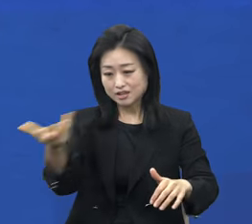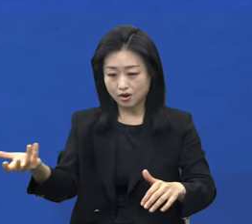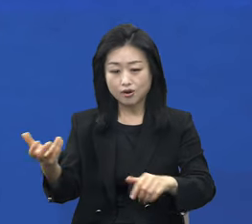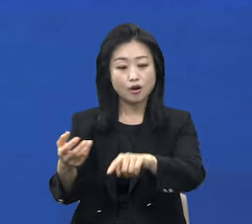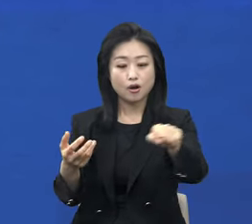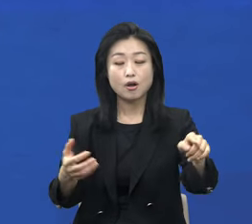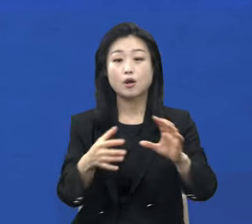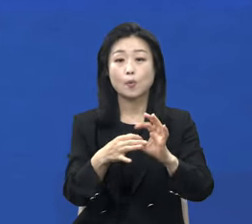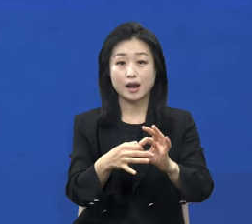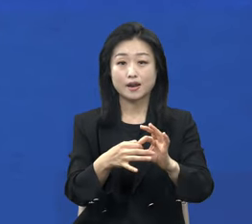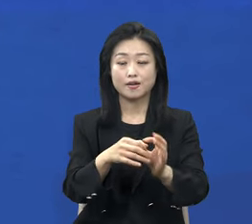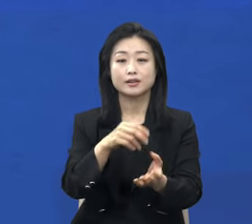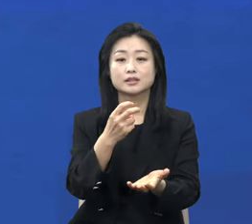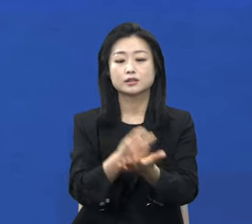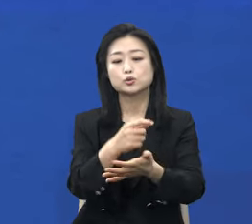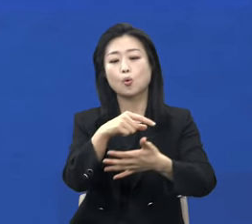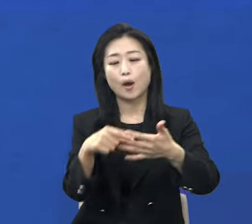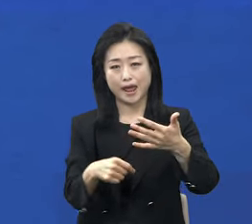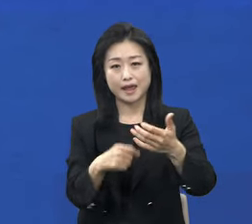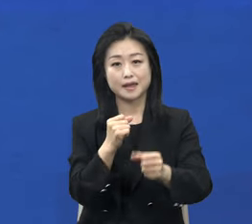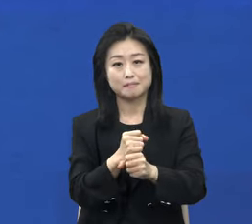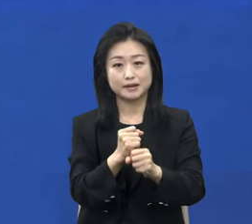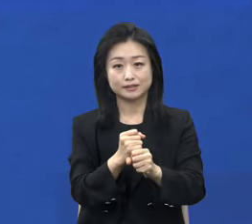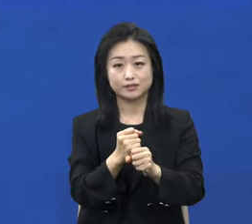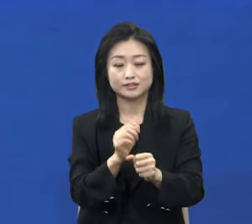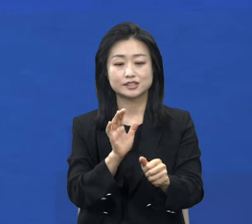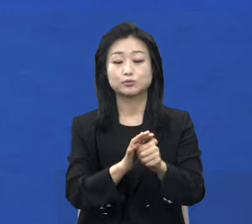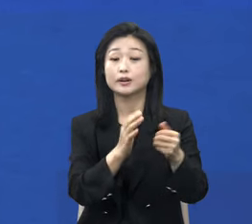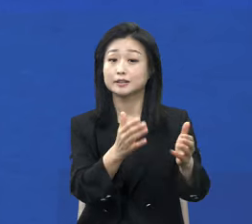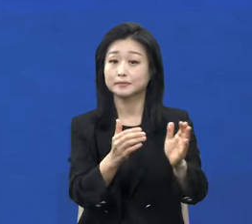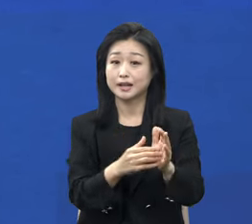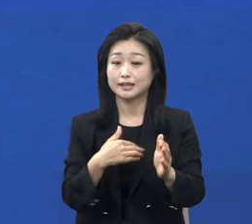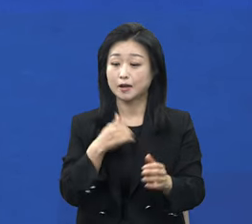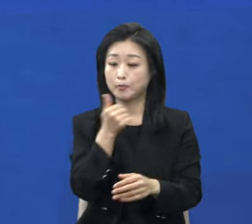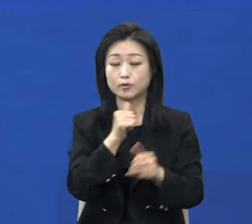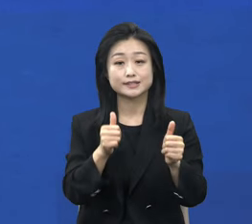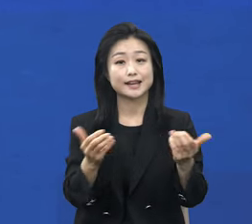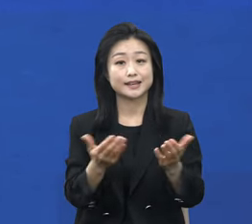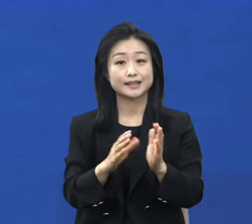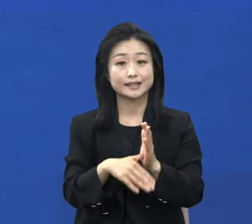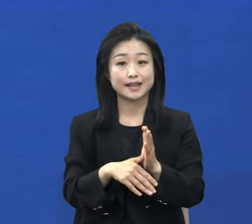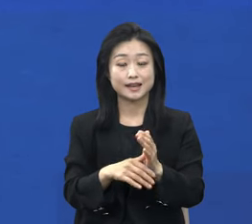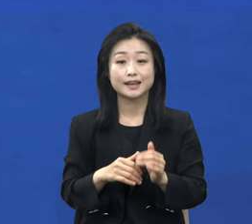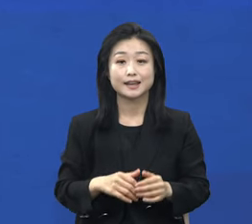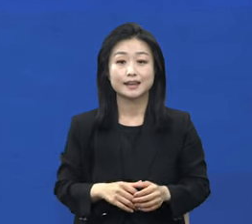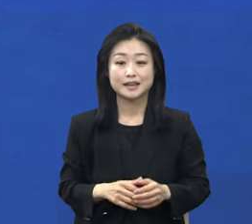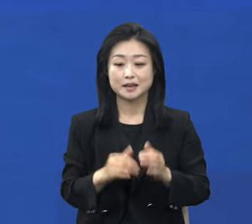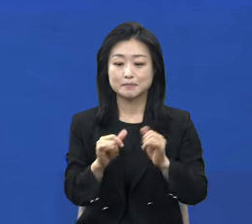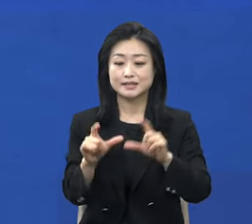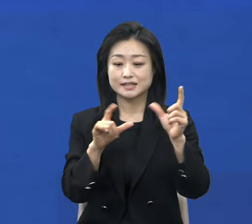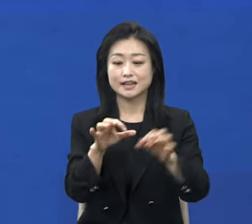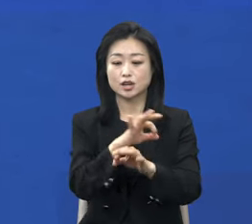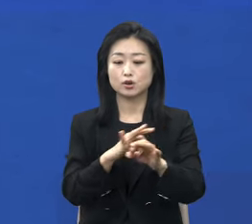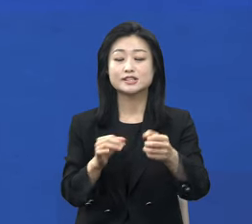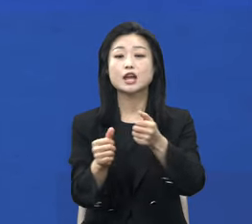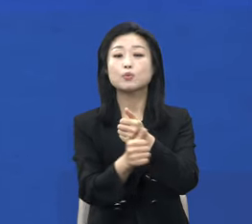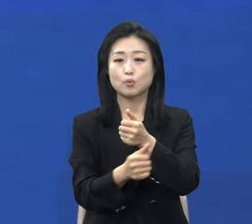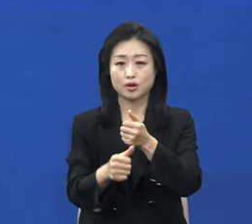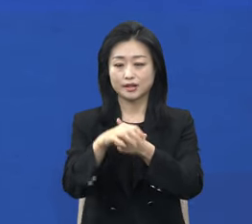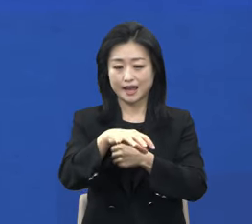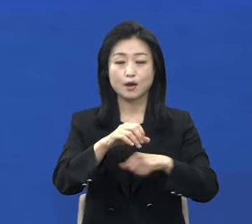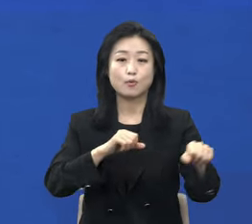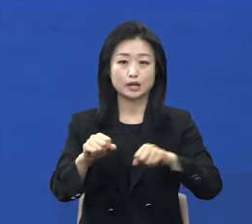관한 조례라는 최초의 성과를 낸바 있습니다. 변호사 때는 민변 민생경제위원회에서